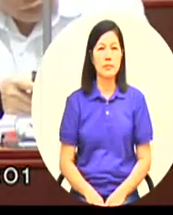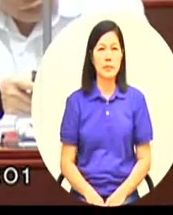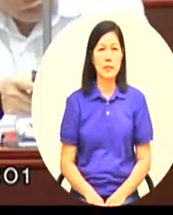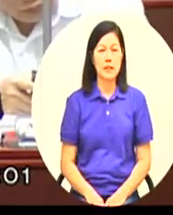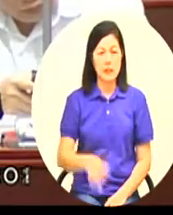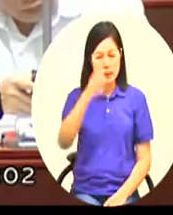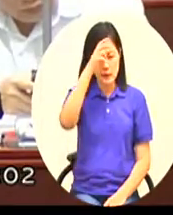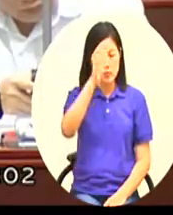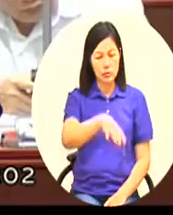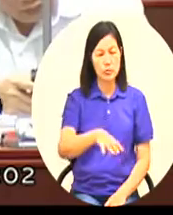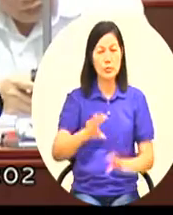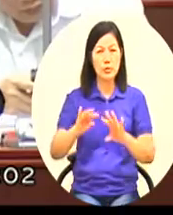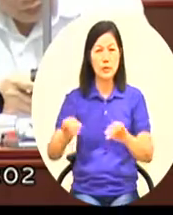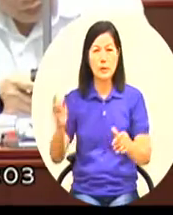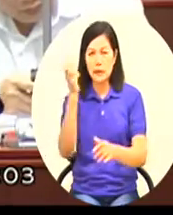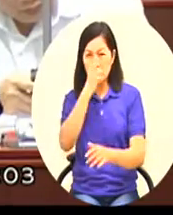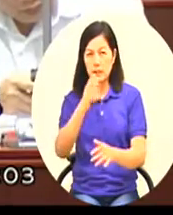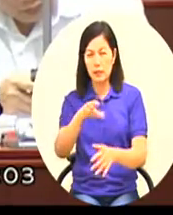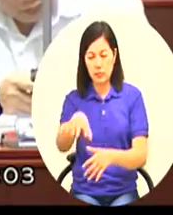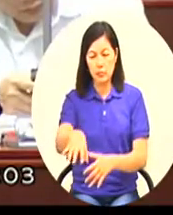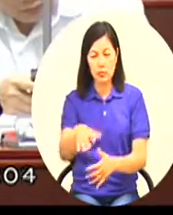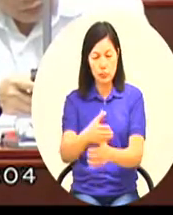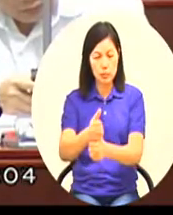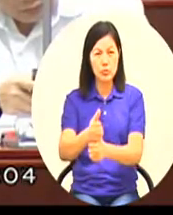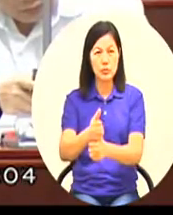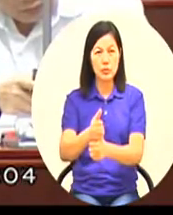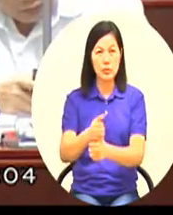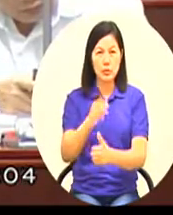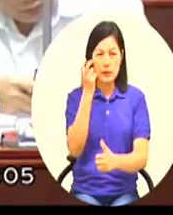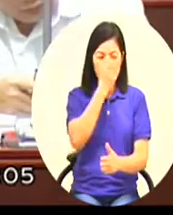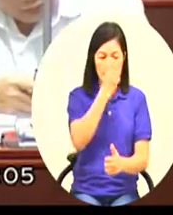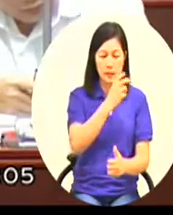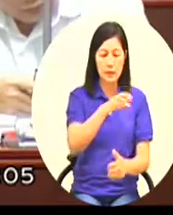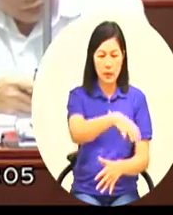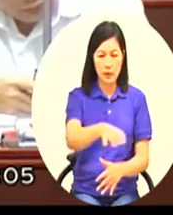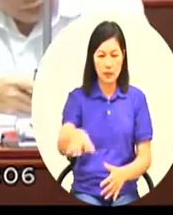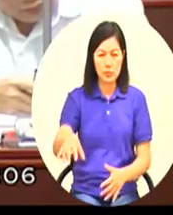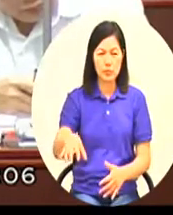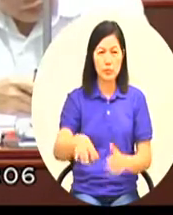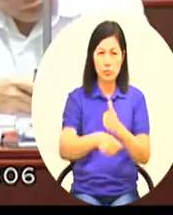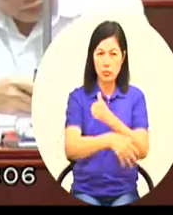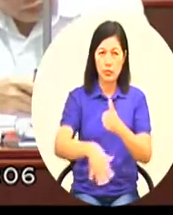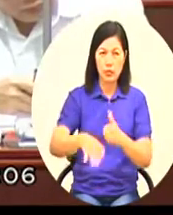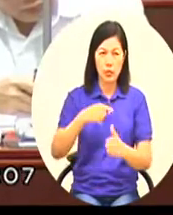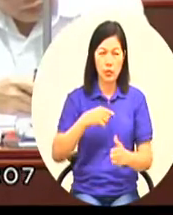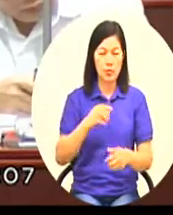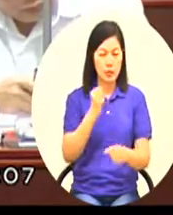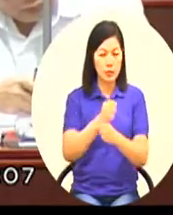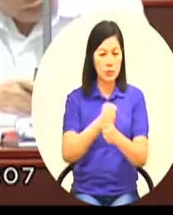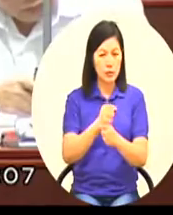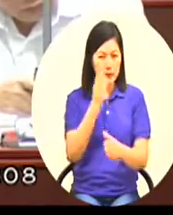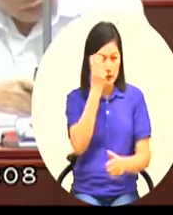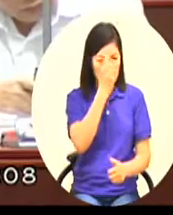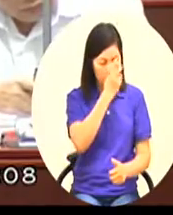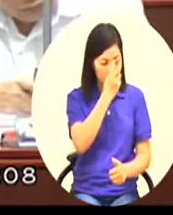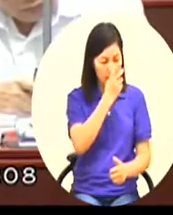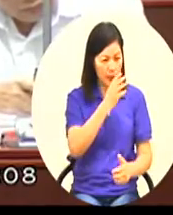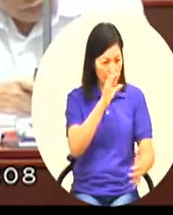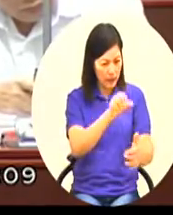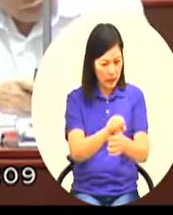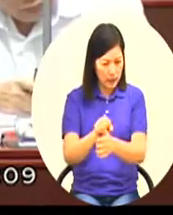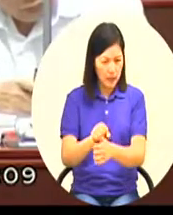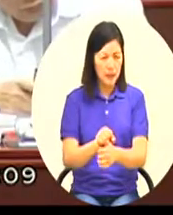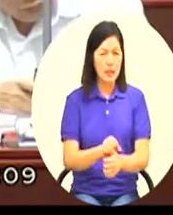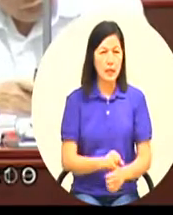关、还有地检署、还有相关的查缉单位、情治单位，他们我们主要做的是查缉，我们的职责就是查